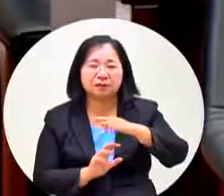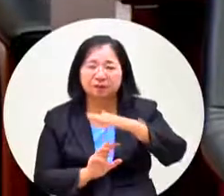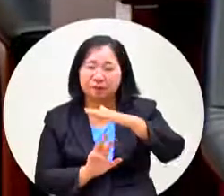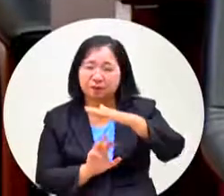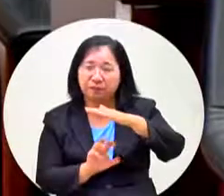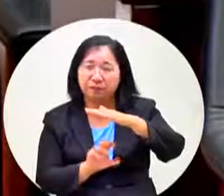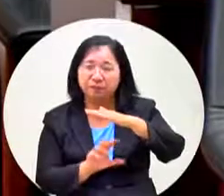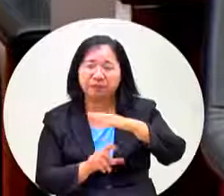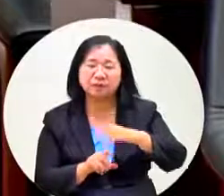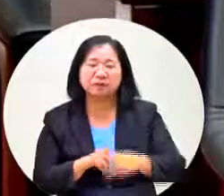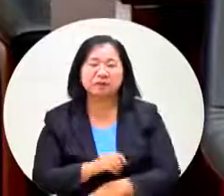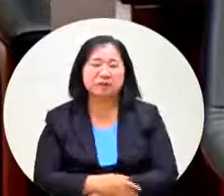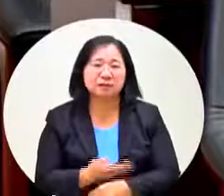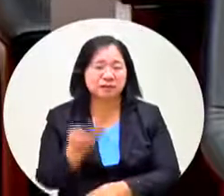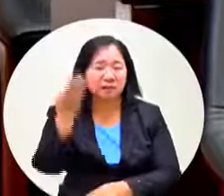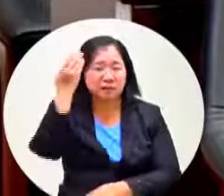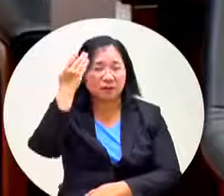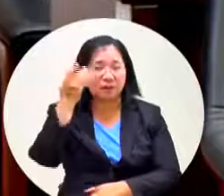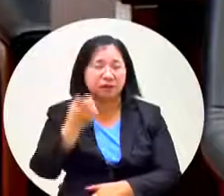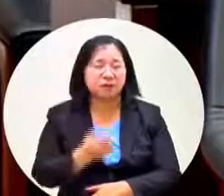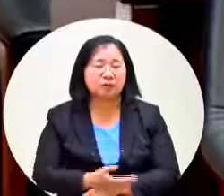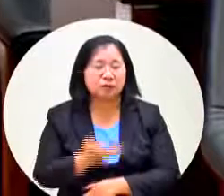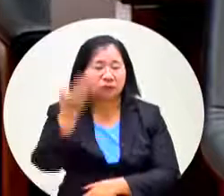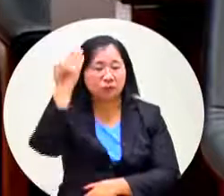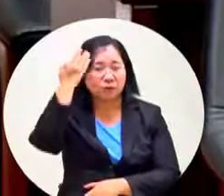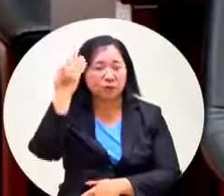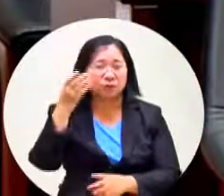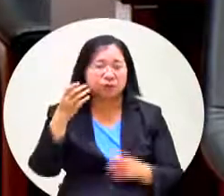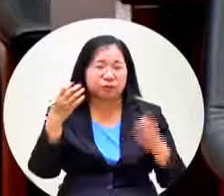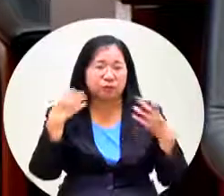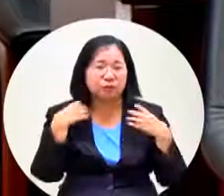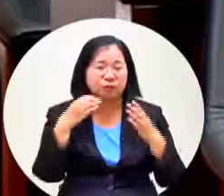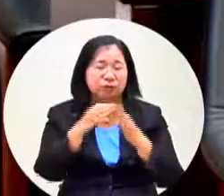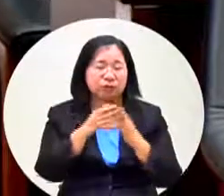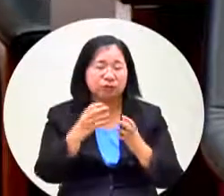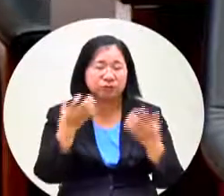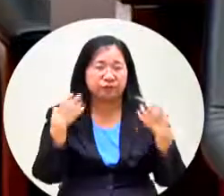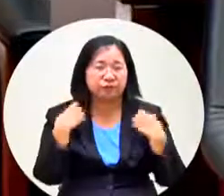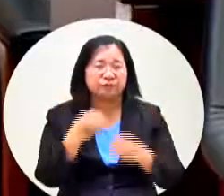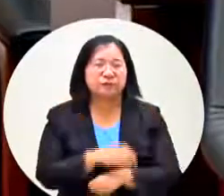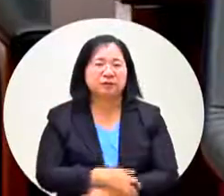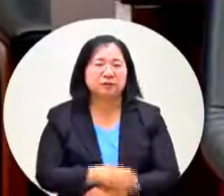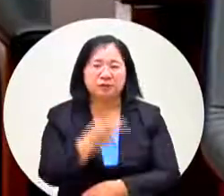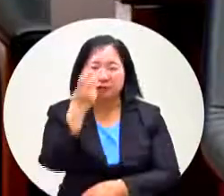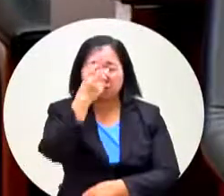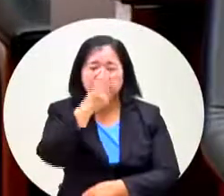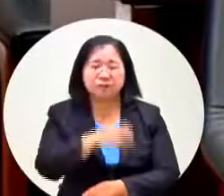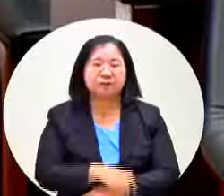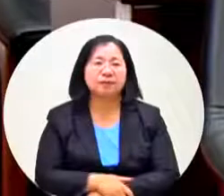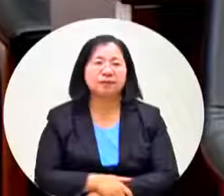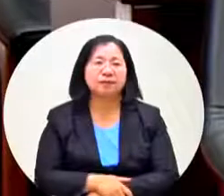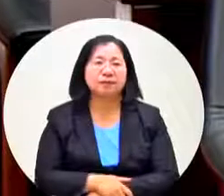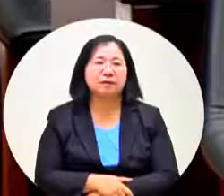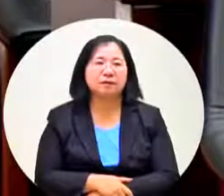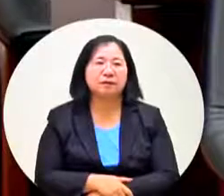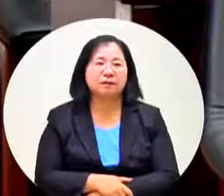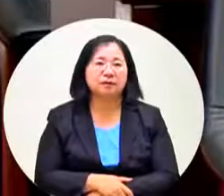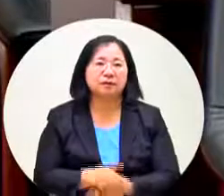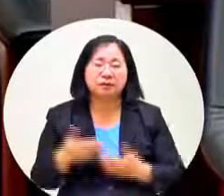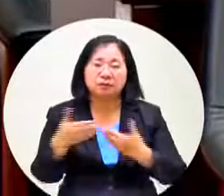来，遮势必会造成吼交通的这个大混乱啦吼，啊，所